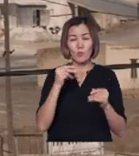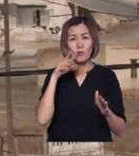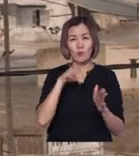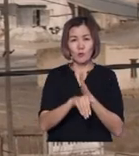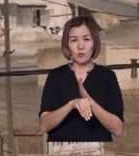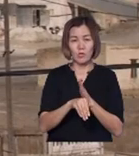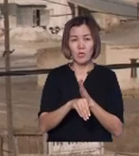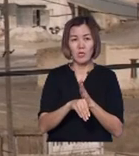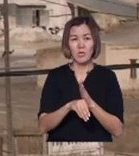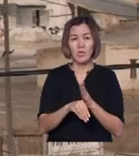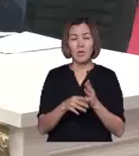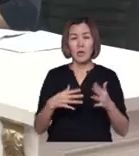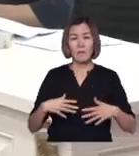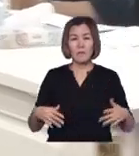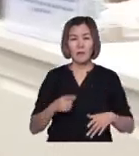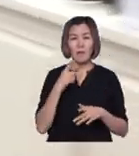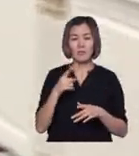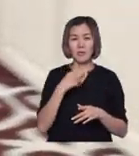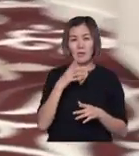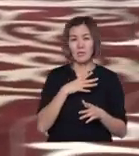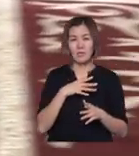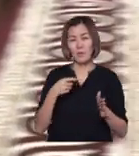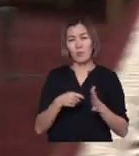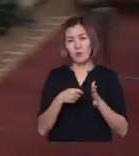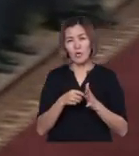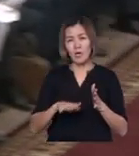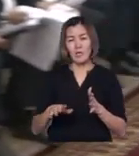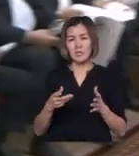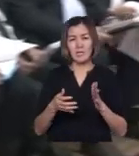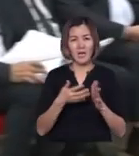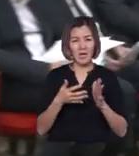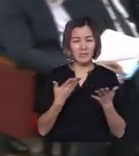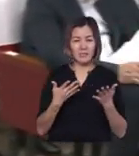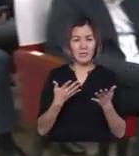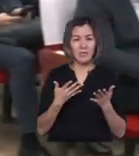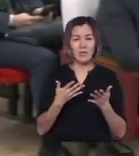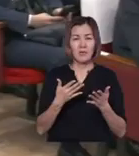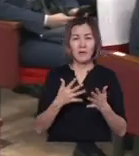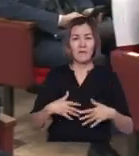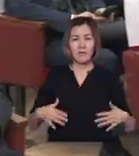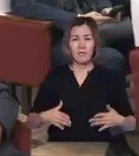Ақталуы тиіс. Мал шаруашылығында айтты. Бордақы алаңдары аз. Ветеринария